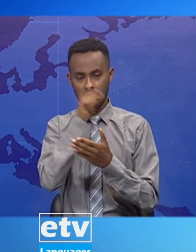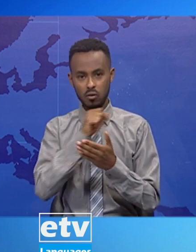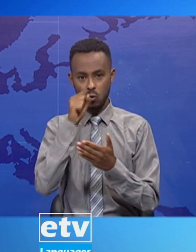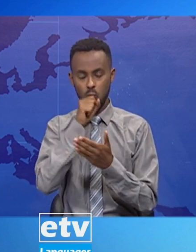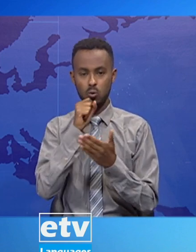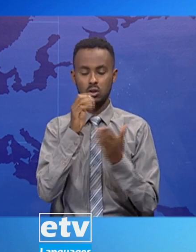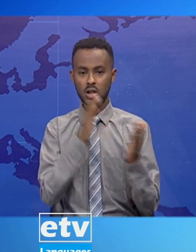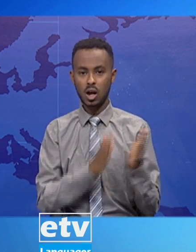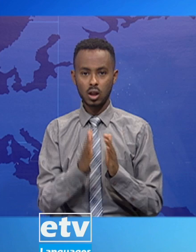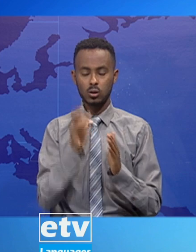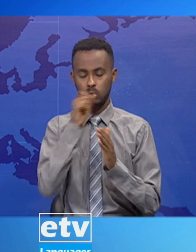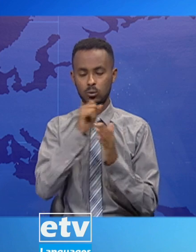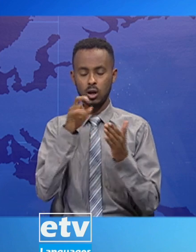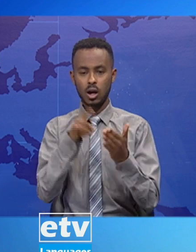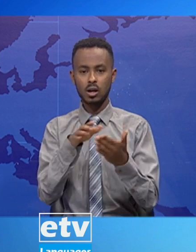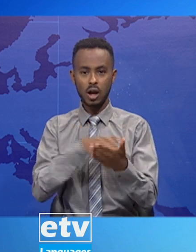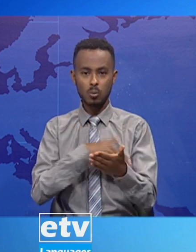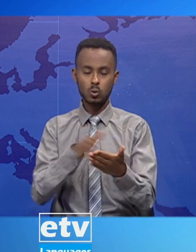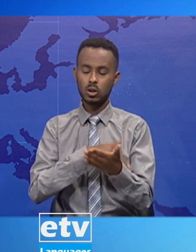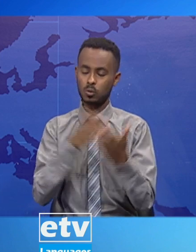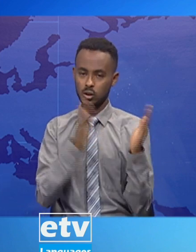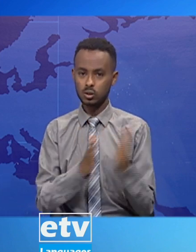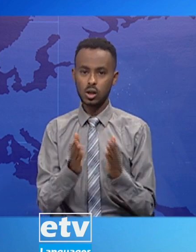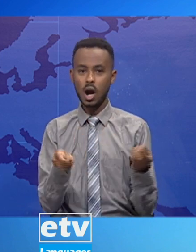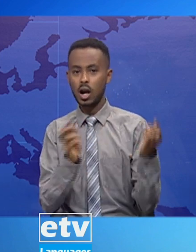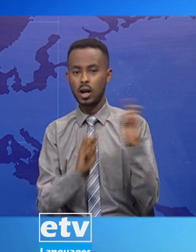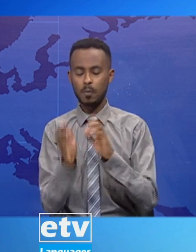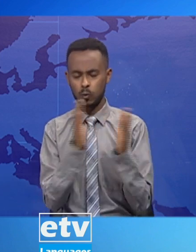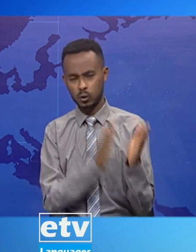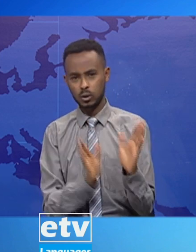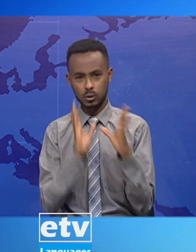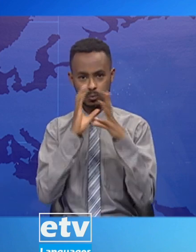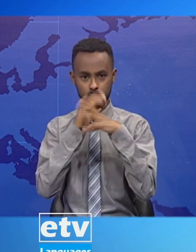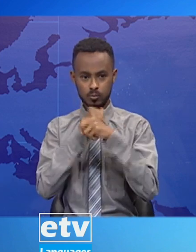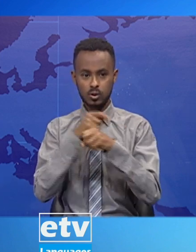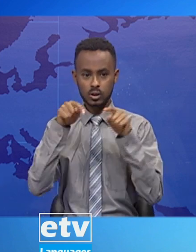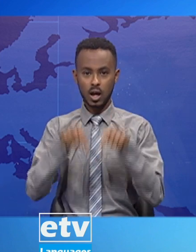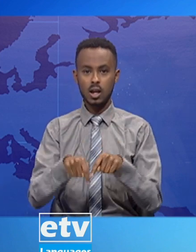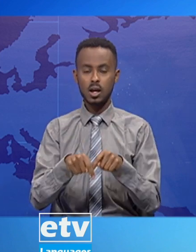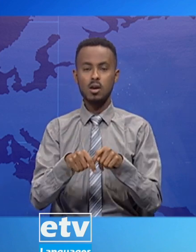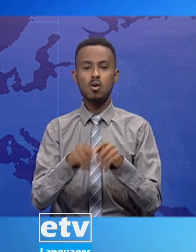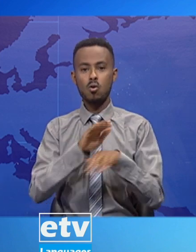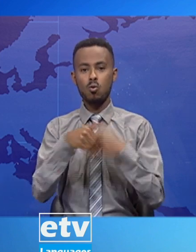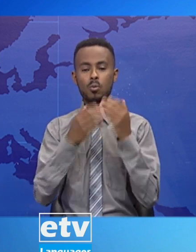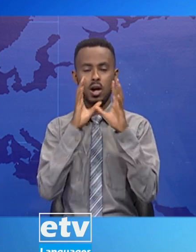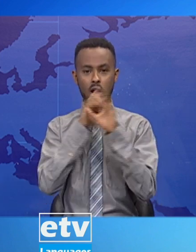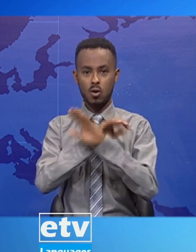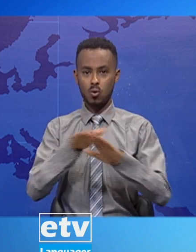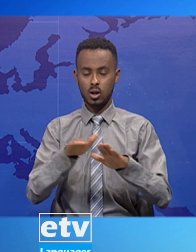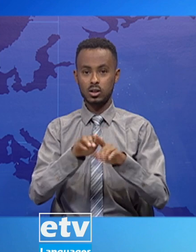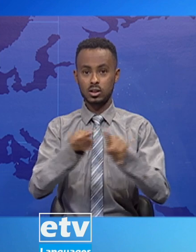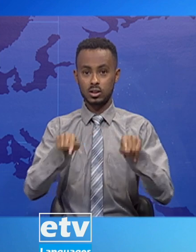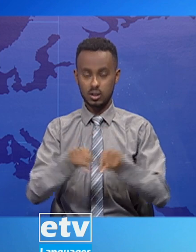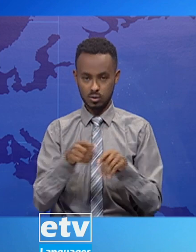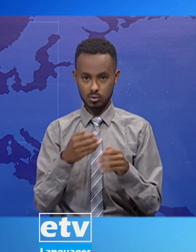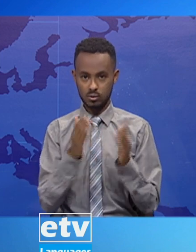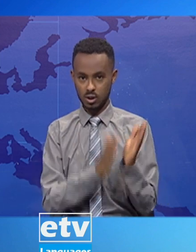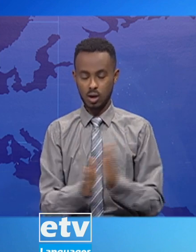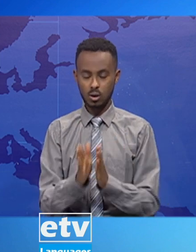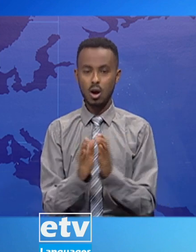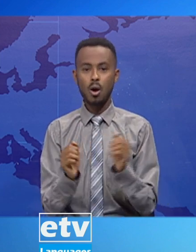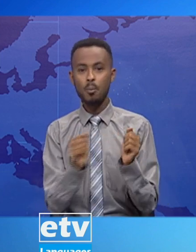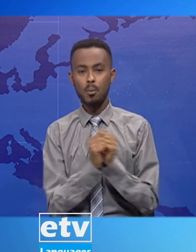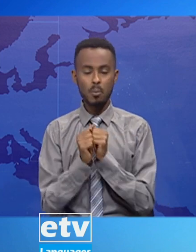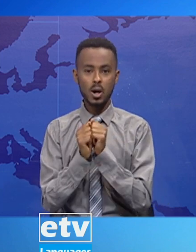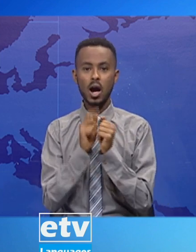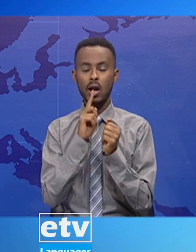ዘፋኞቹ ዘፍነው ገጣሚዎቹ ገጥመው አቀናባሪዎቹ አቀናብረው ዛሬ ያው ጠረጴዛው ላይ ተቀምጧል እንግዲህ በጋራ ነው